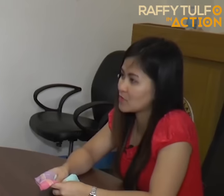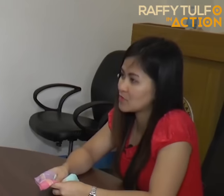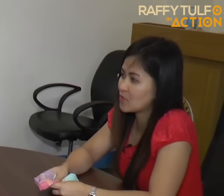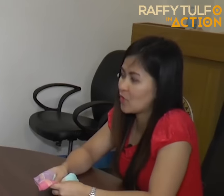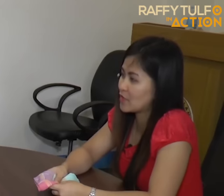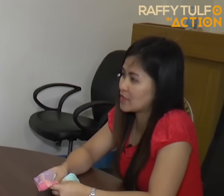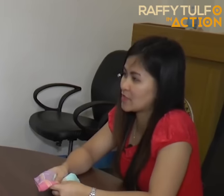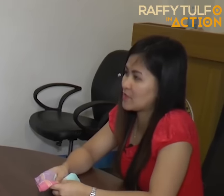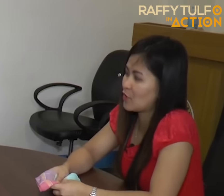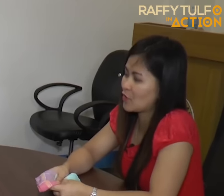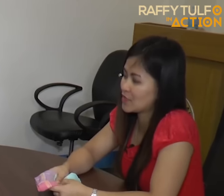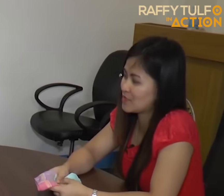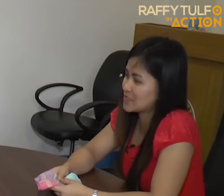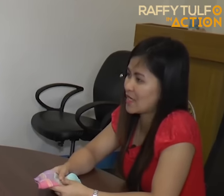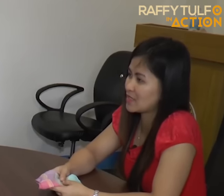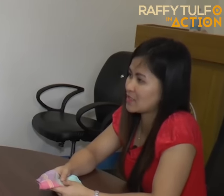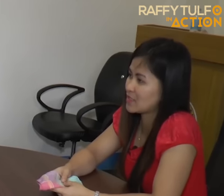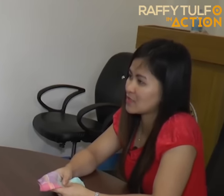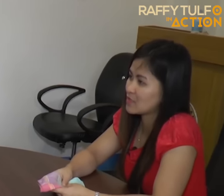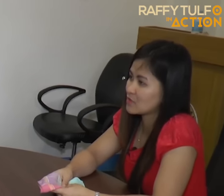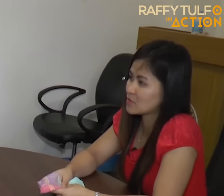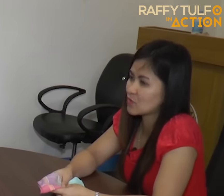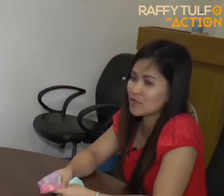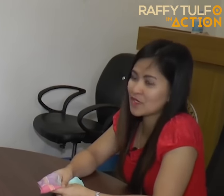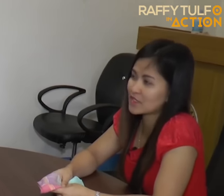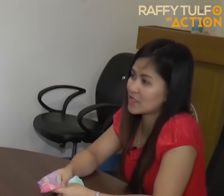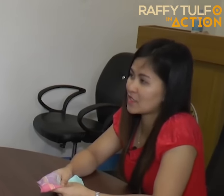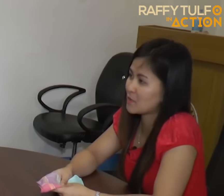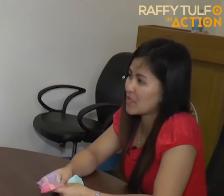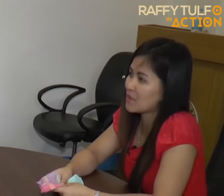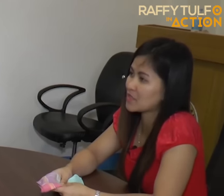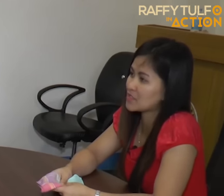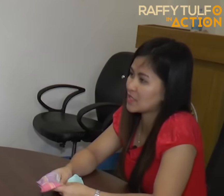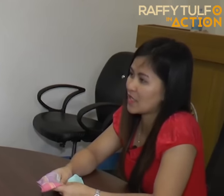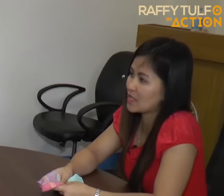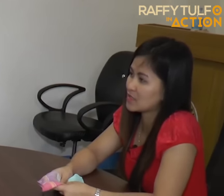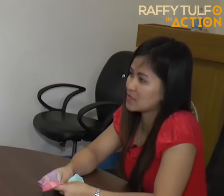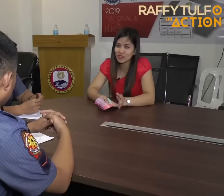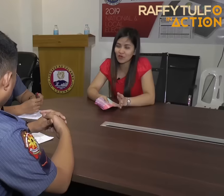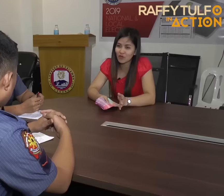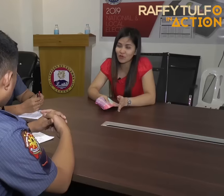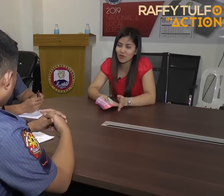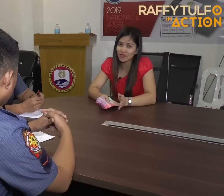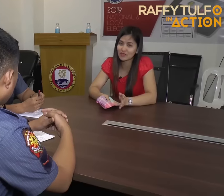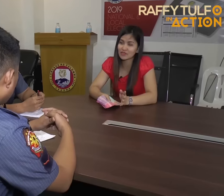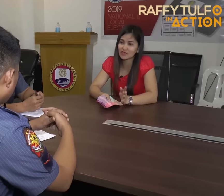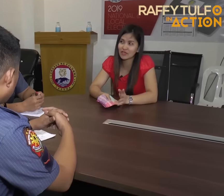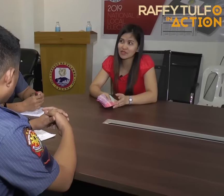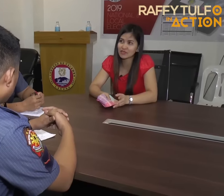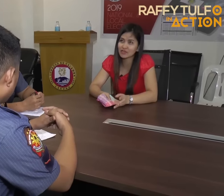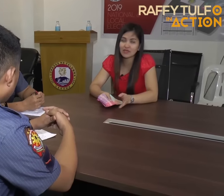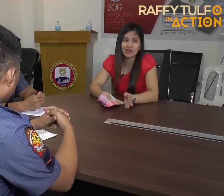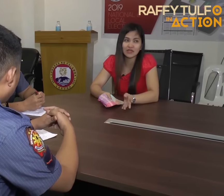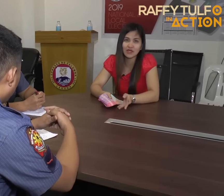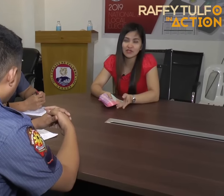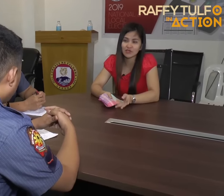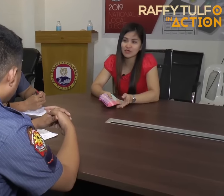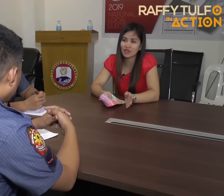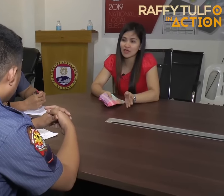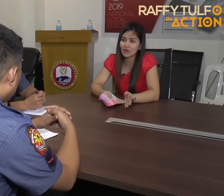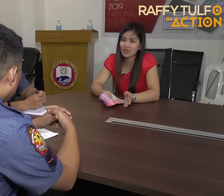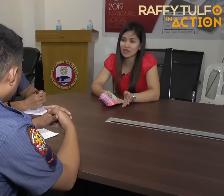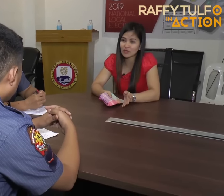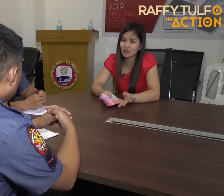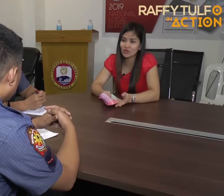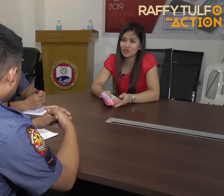tayo, okay naman sa akin eh. Gusto ko lang makita nila may ama din sila. Hindi ako porket